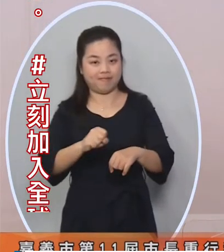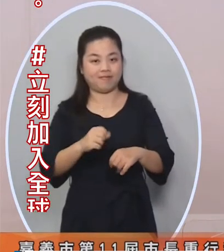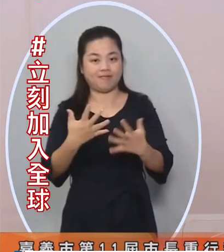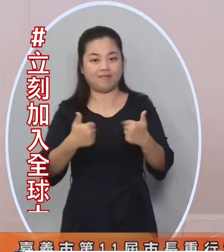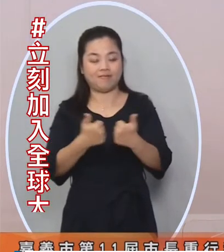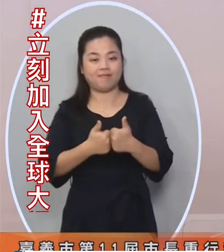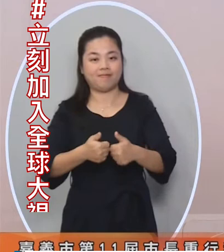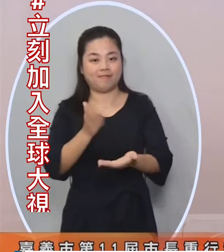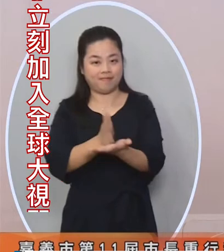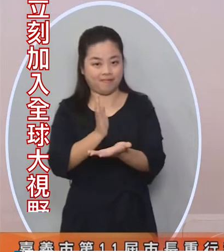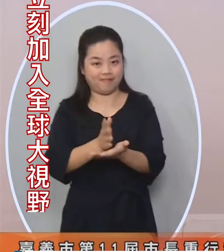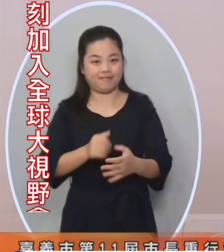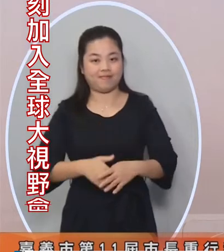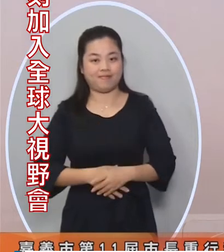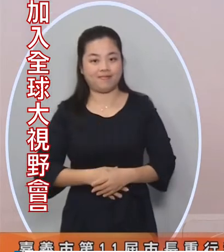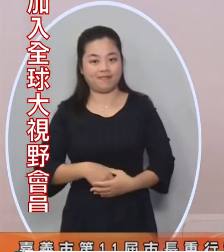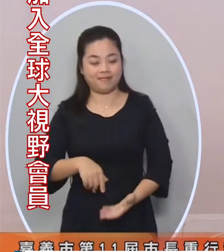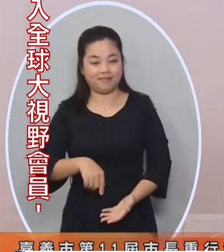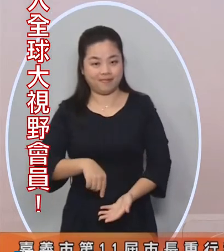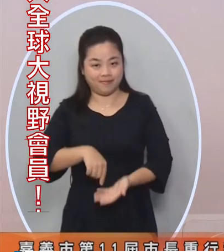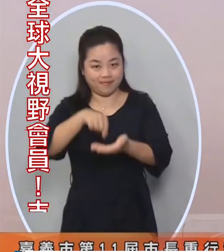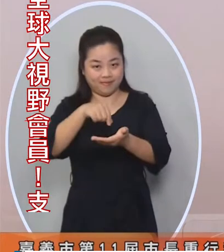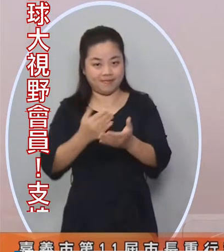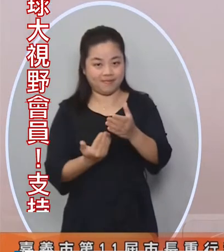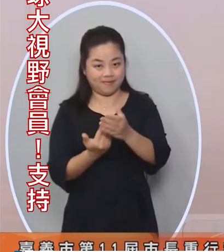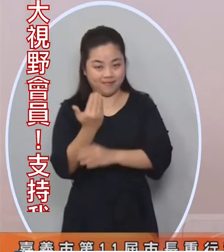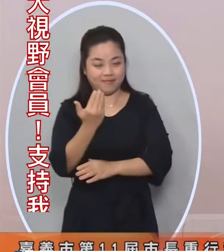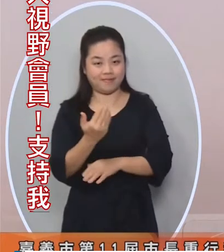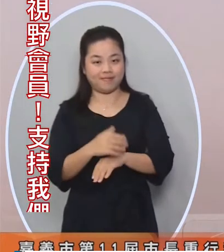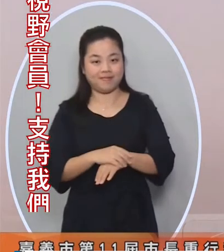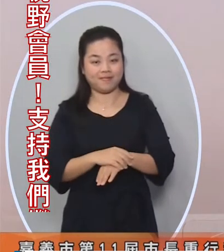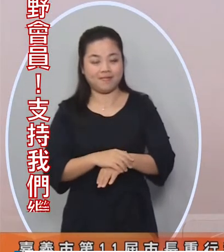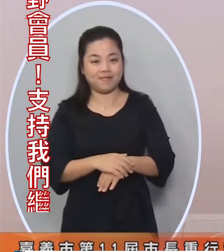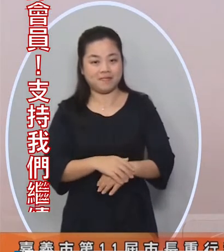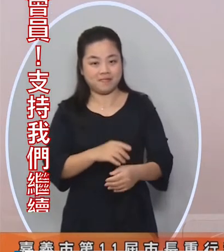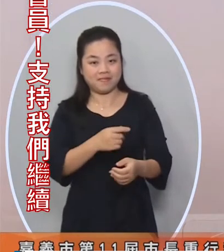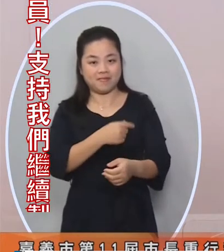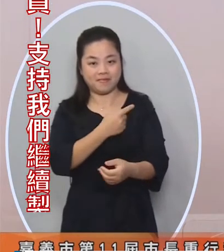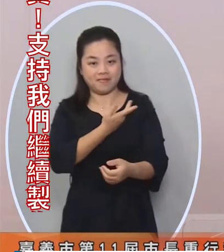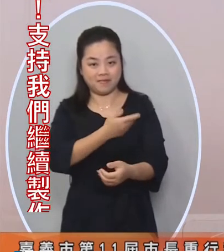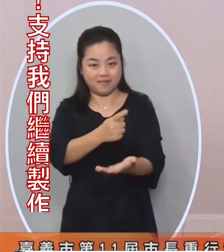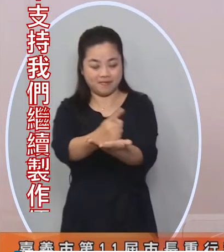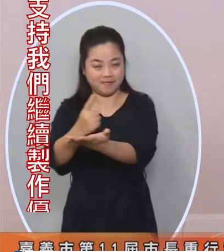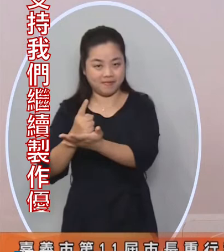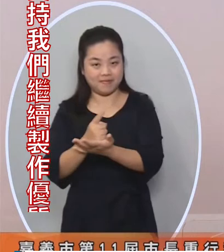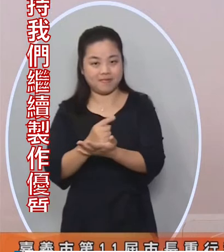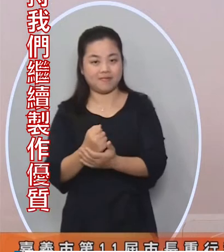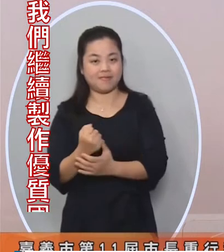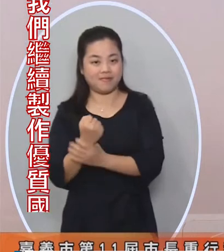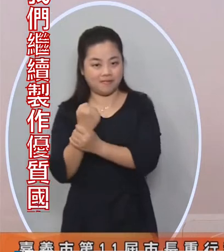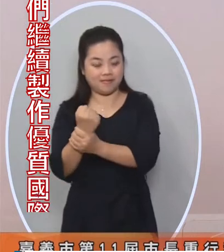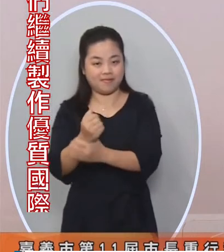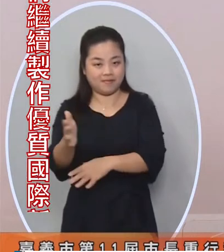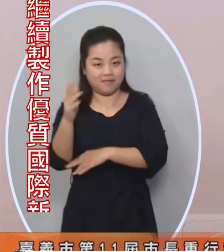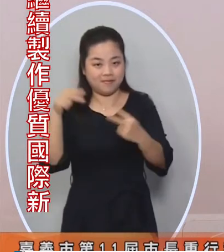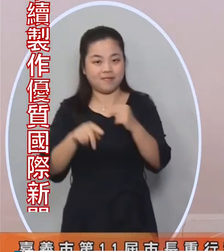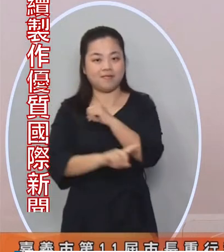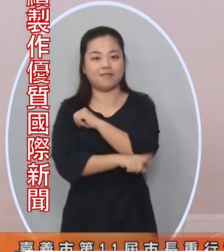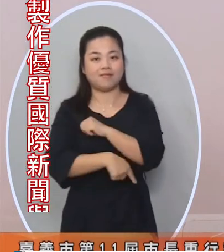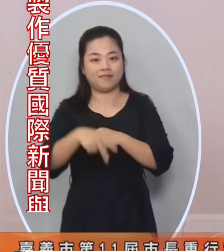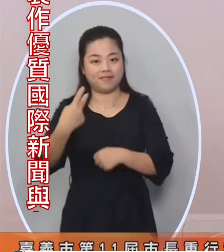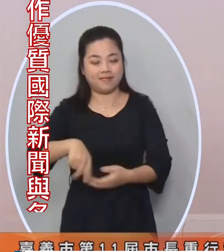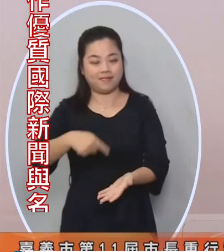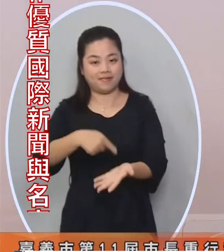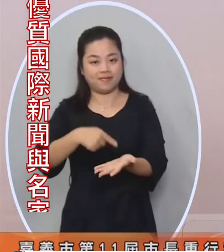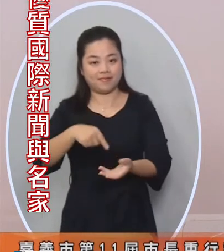机会，提出争取选民认同支持的政见。最后